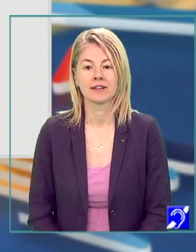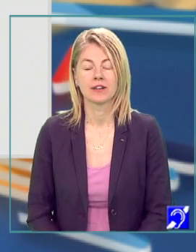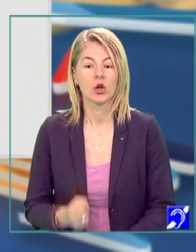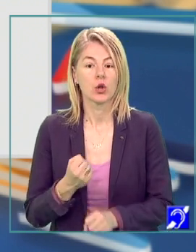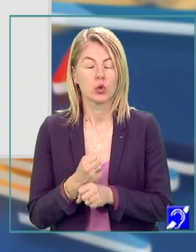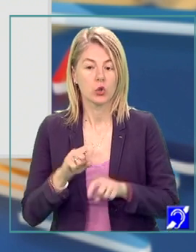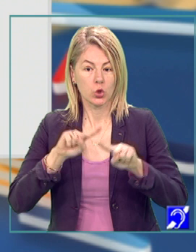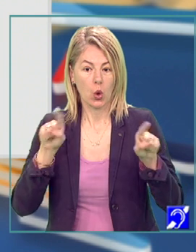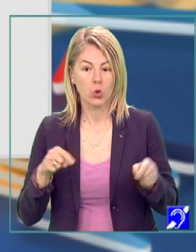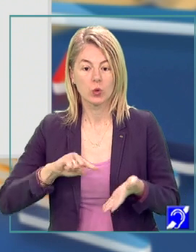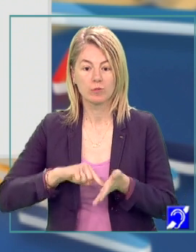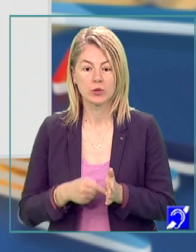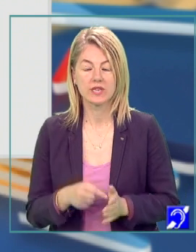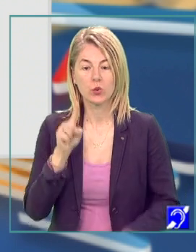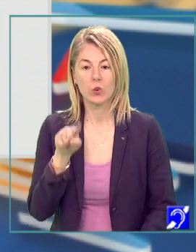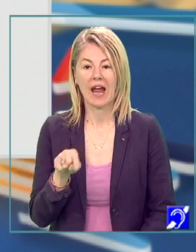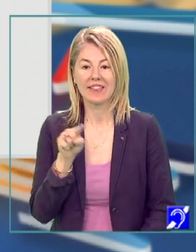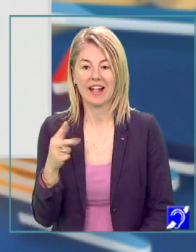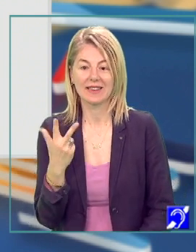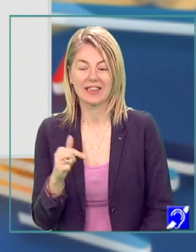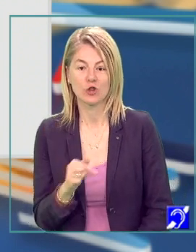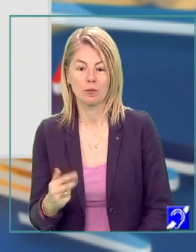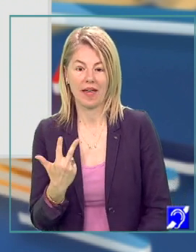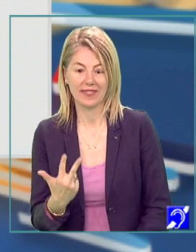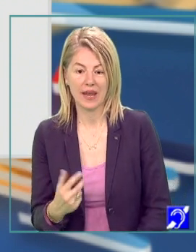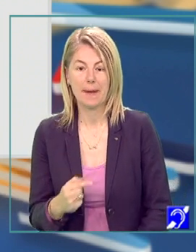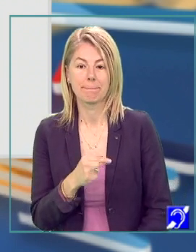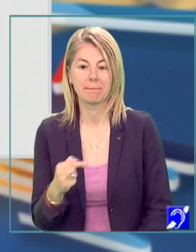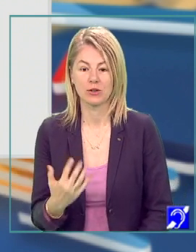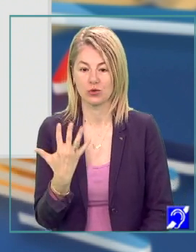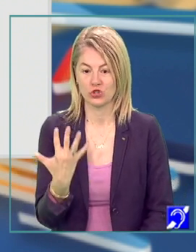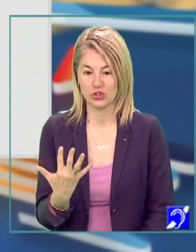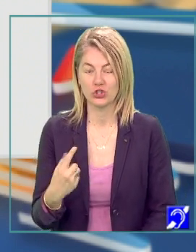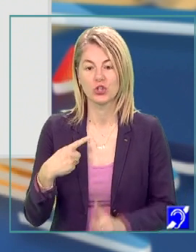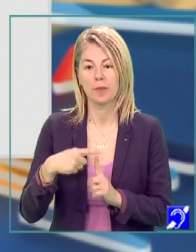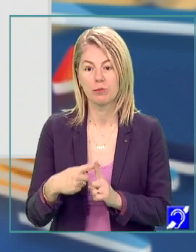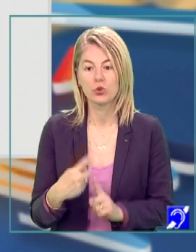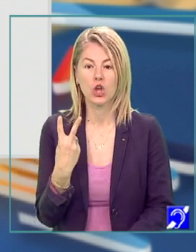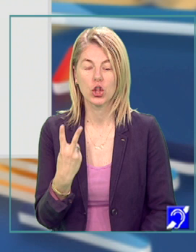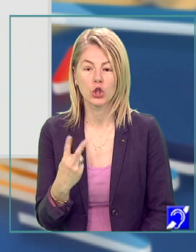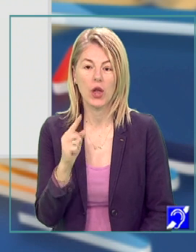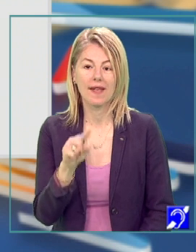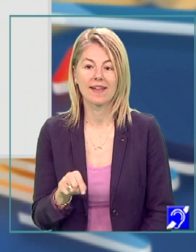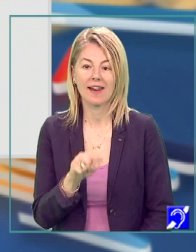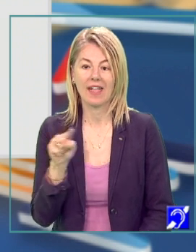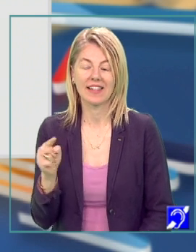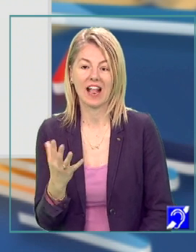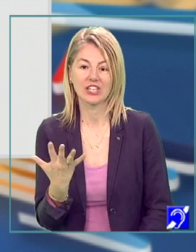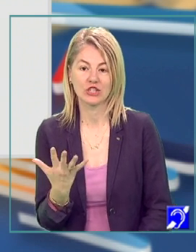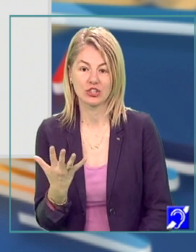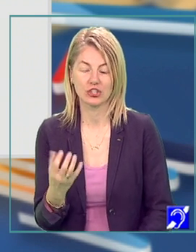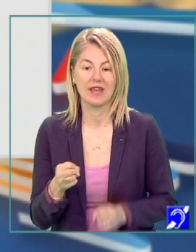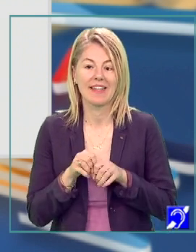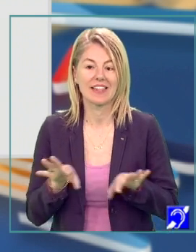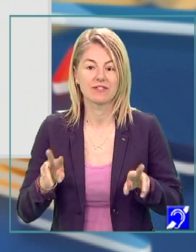de înmulțit cu radical din 3 supra 3 minus 5, desfacem